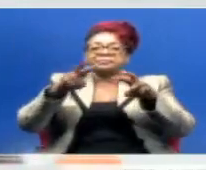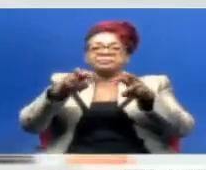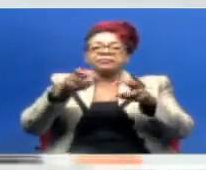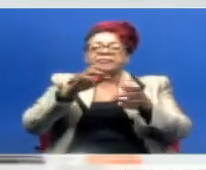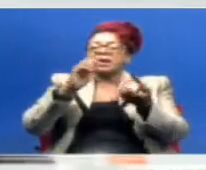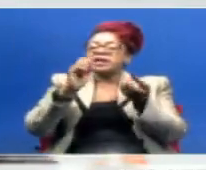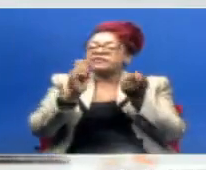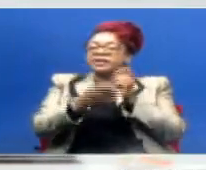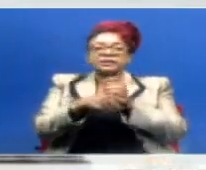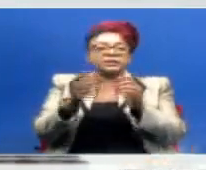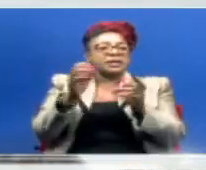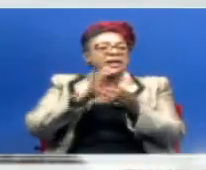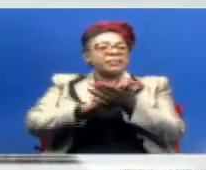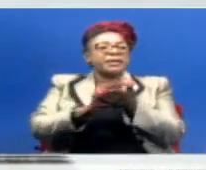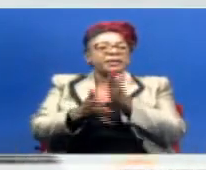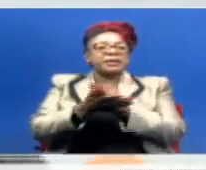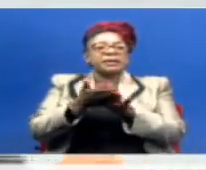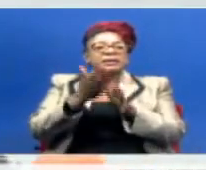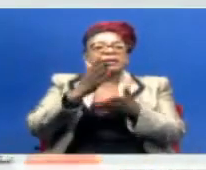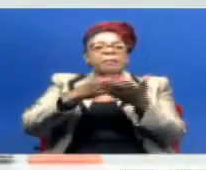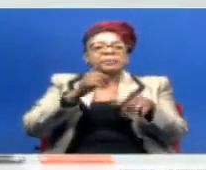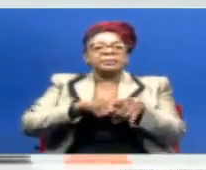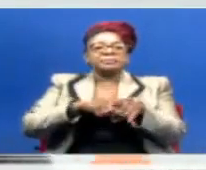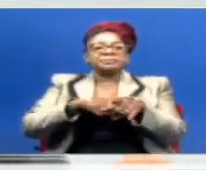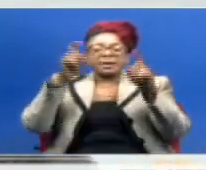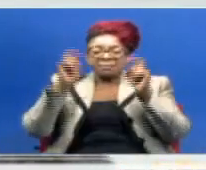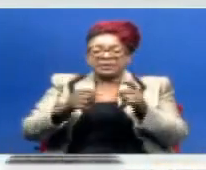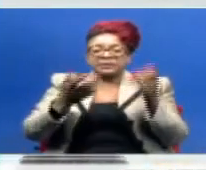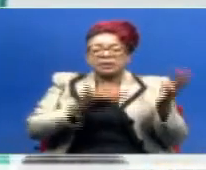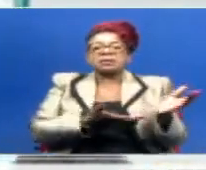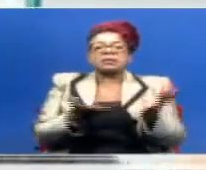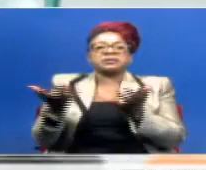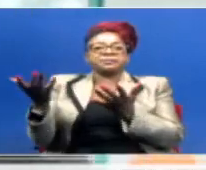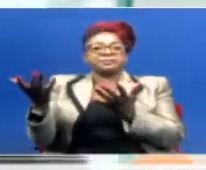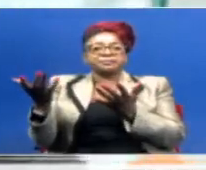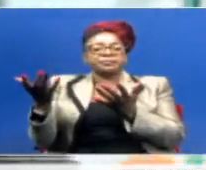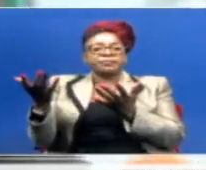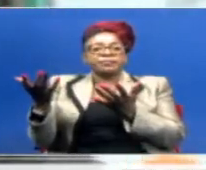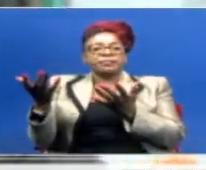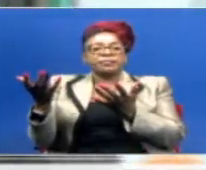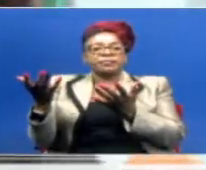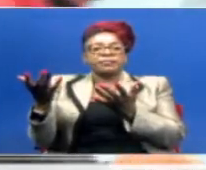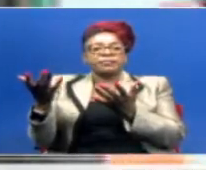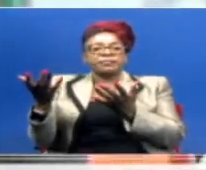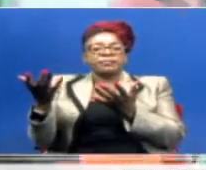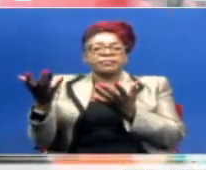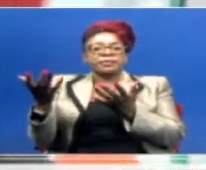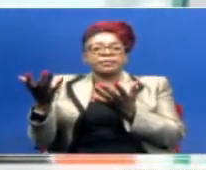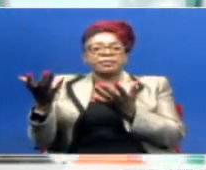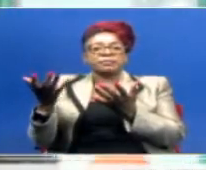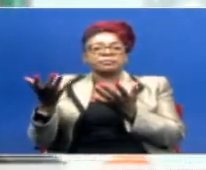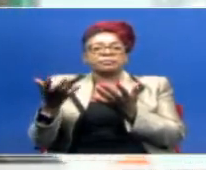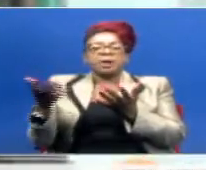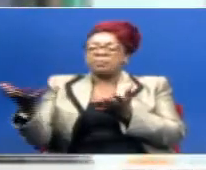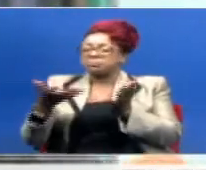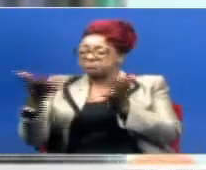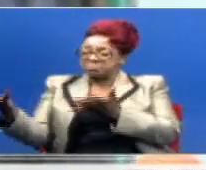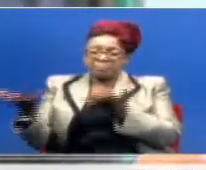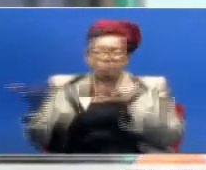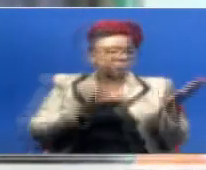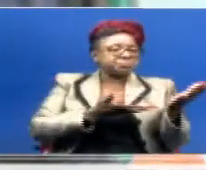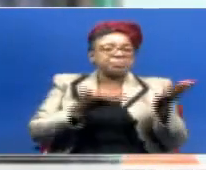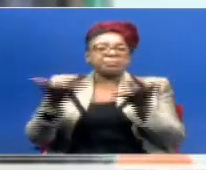Inafika wakati mtoto miguu inakwisha kabisa, inabidi nianze kubeba. Ninabeba mtoto, ninampeleka huko, ninamrudisha.